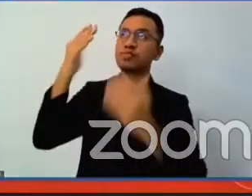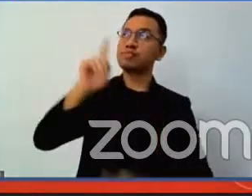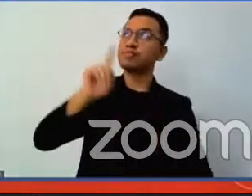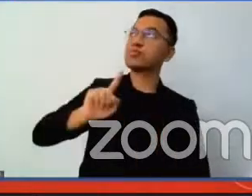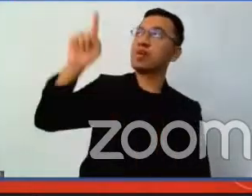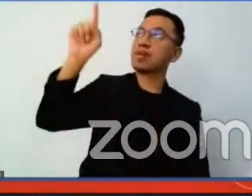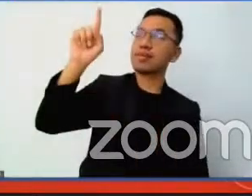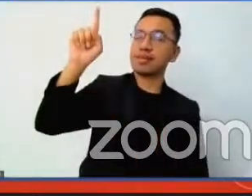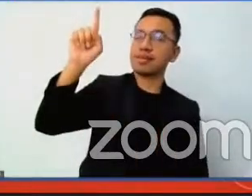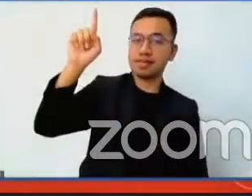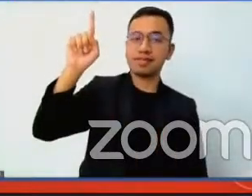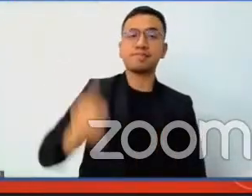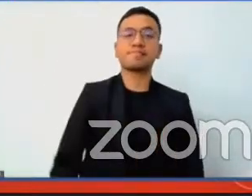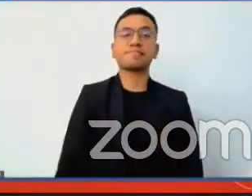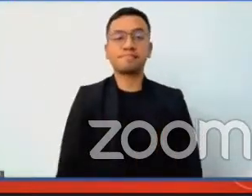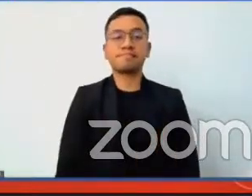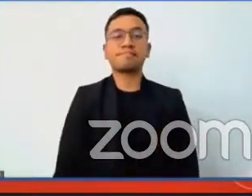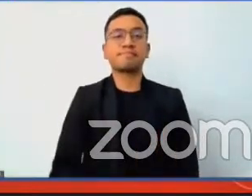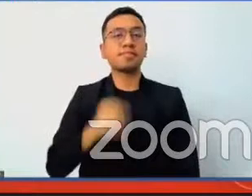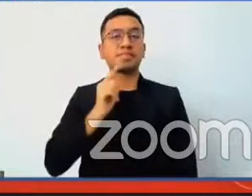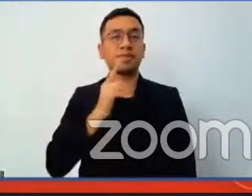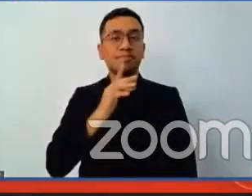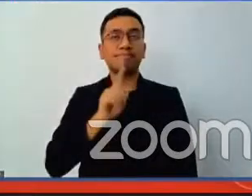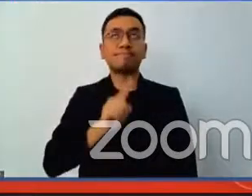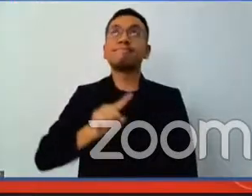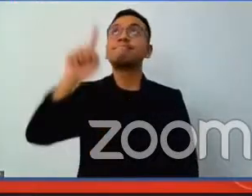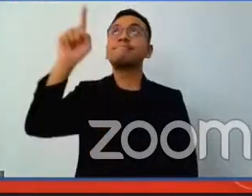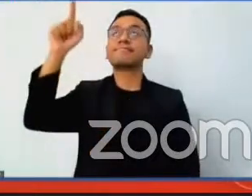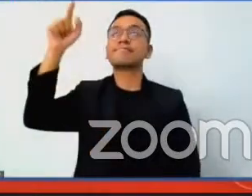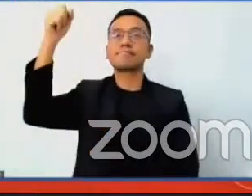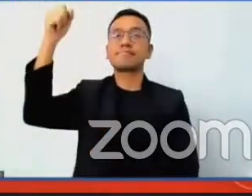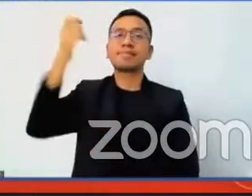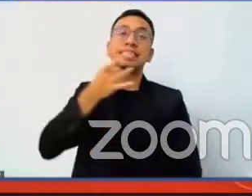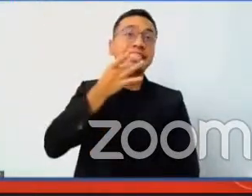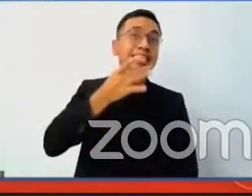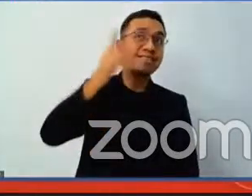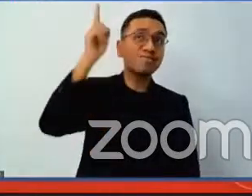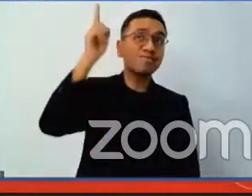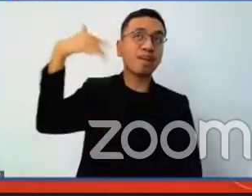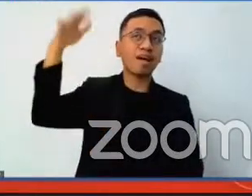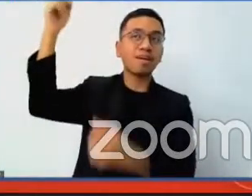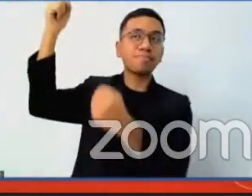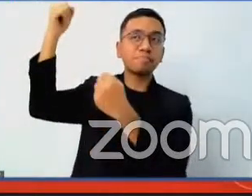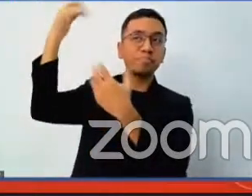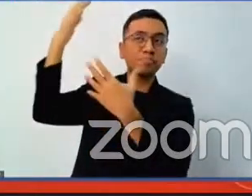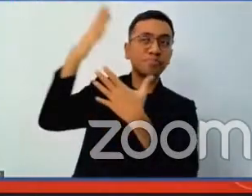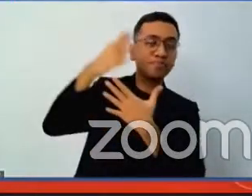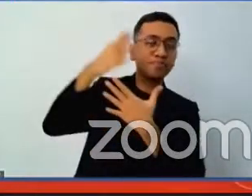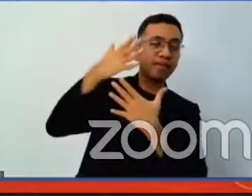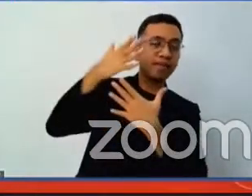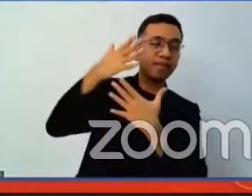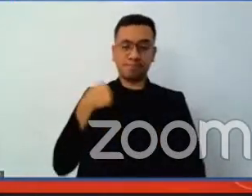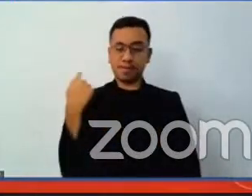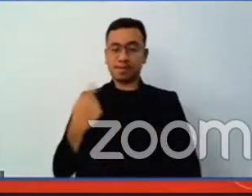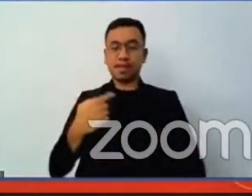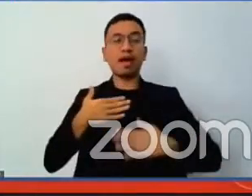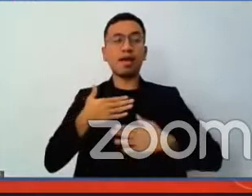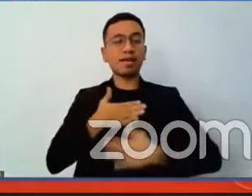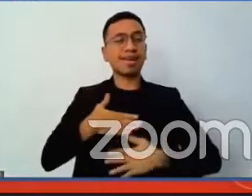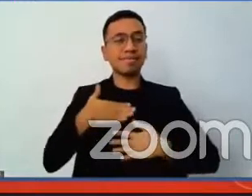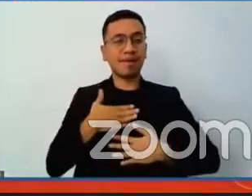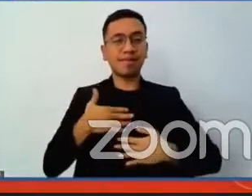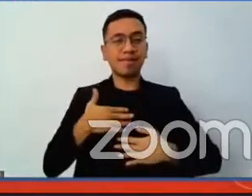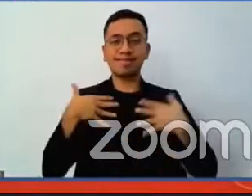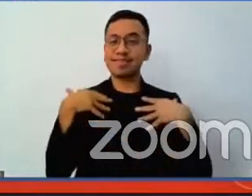Tuhan Yang Maha Kuasa. Karena atas izin dan ridho-Nya, maka kita masih diberi kenikmatan, nikmat